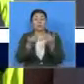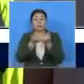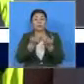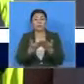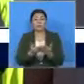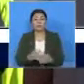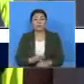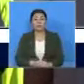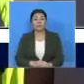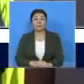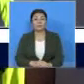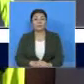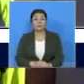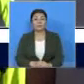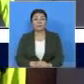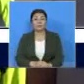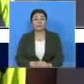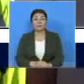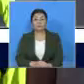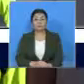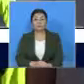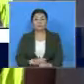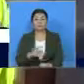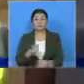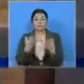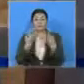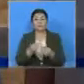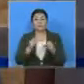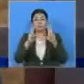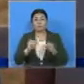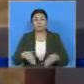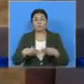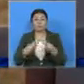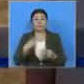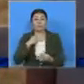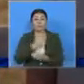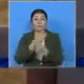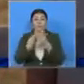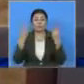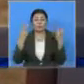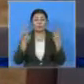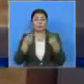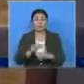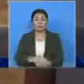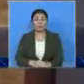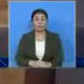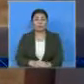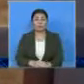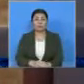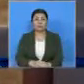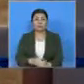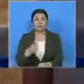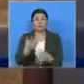көптеген көтеріліп жатырды. Сондықтан оны бірінші күні уәде бердік қой, енді соны қазір оны өз көзімізбен көріп тағы да нақтылап жатырмыз. Бір